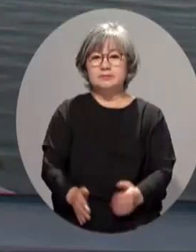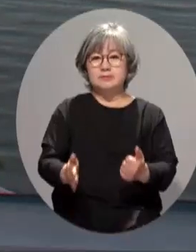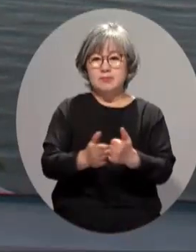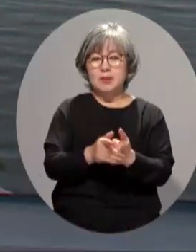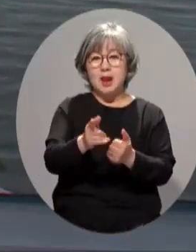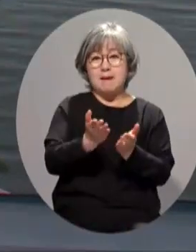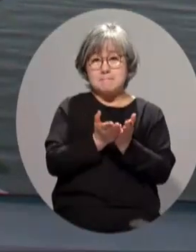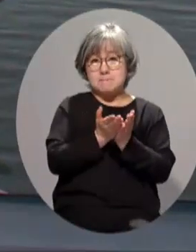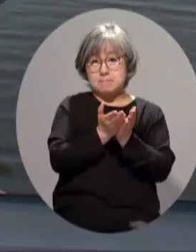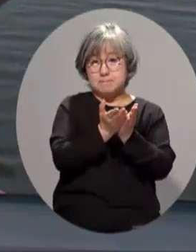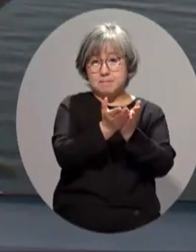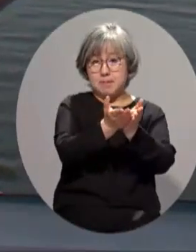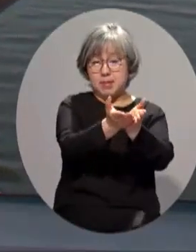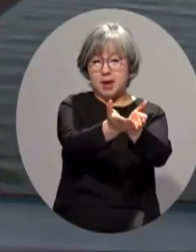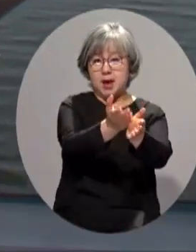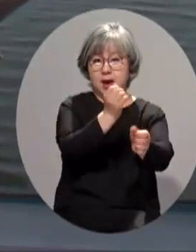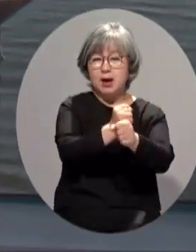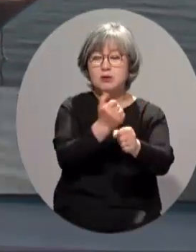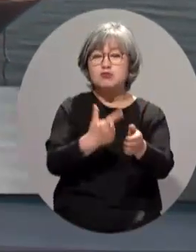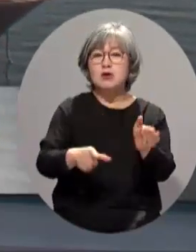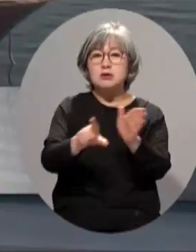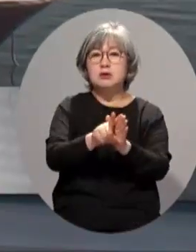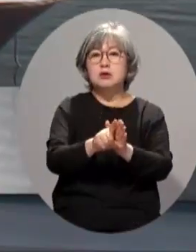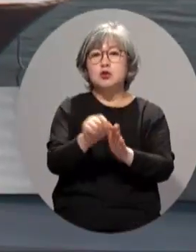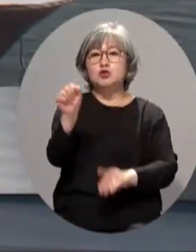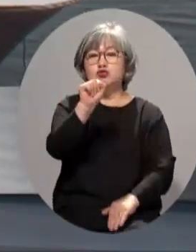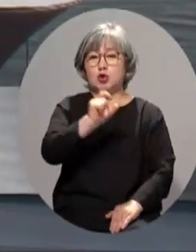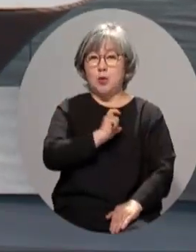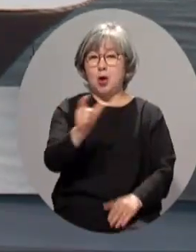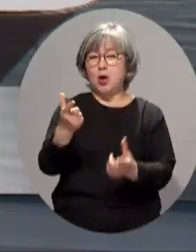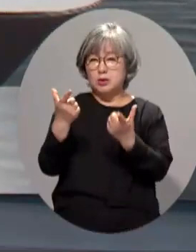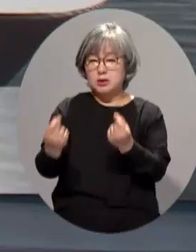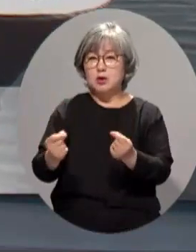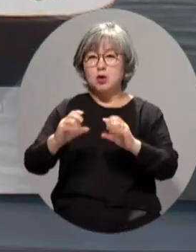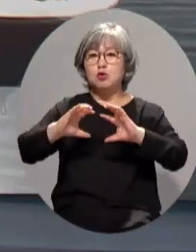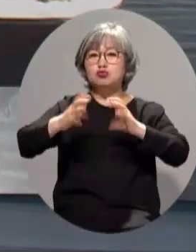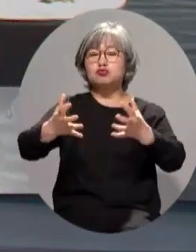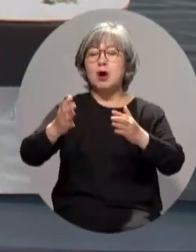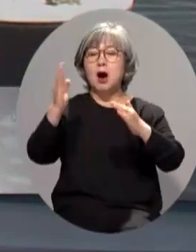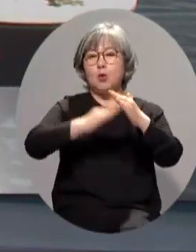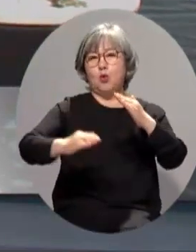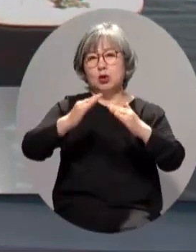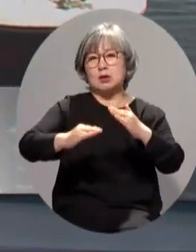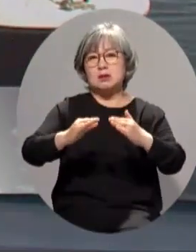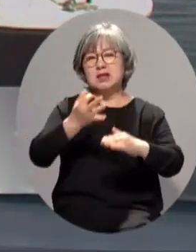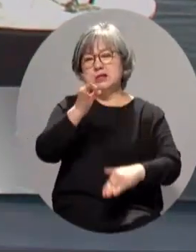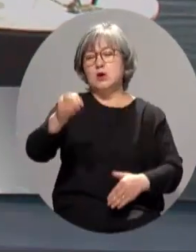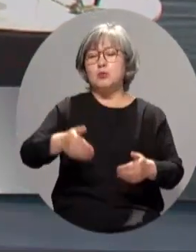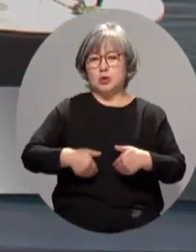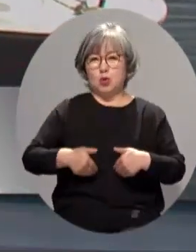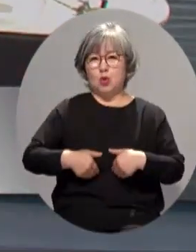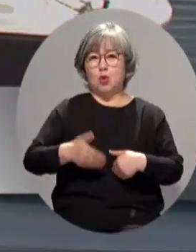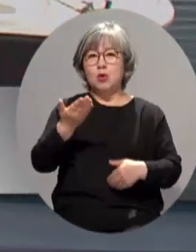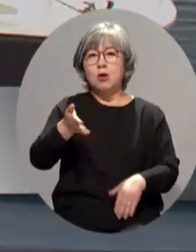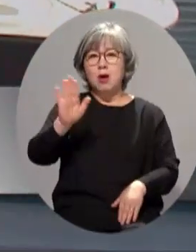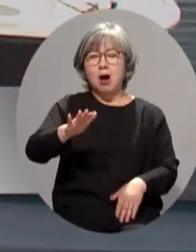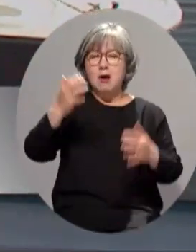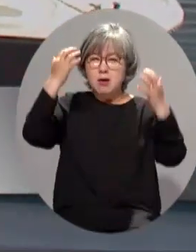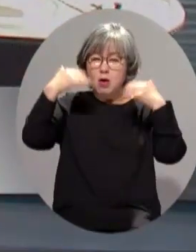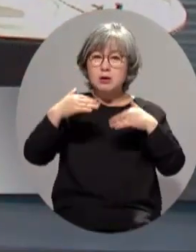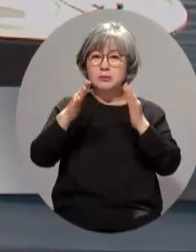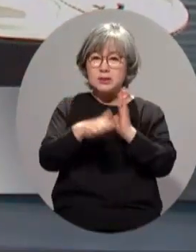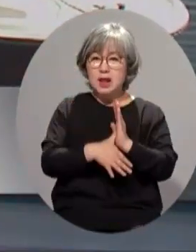모터보트 같은 수상 레저 기구를 몰기 위해선 운전면허처럼 국가공인 시험을 치러야 합니다. 하지만 여름 성수기를 앞두고